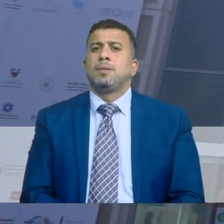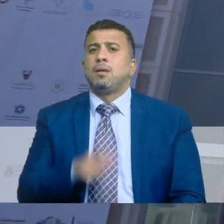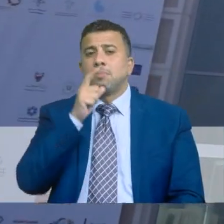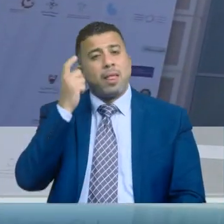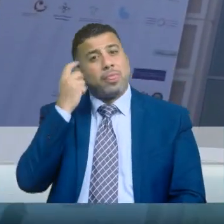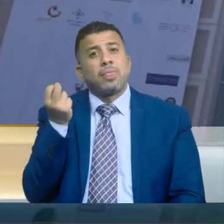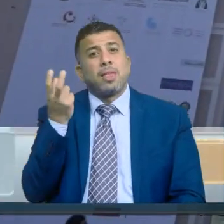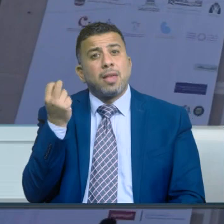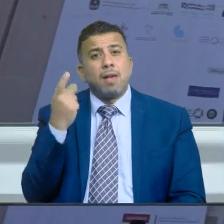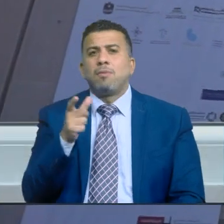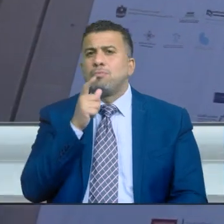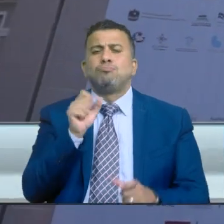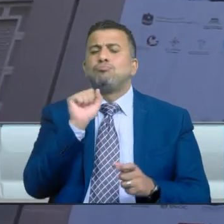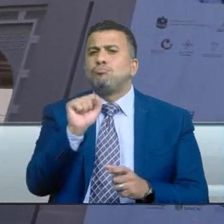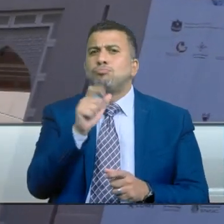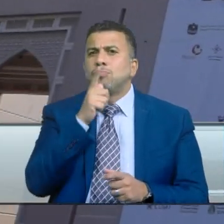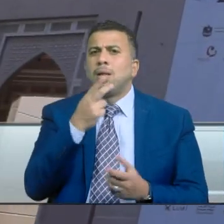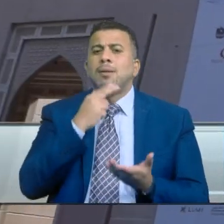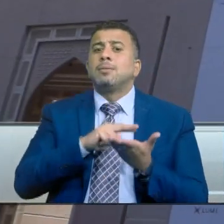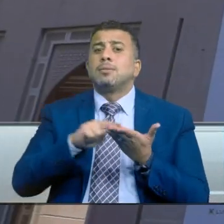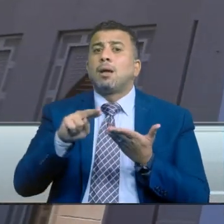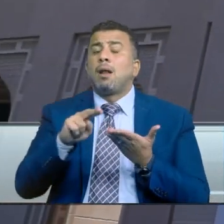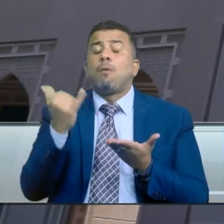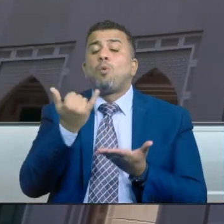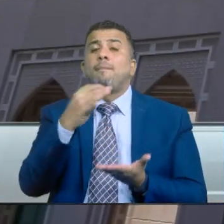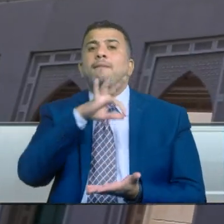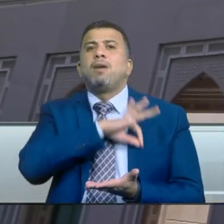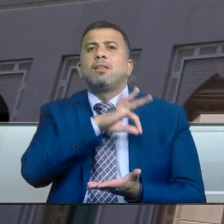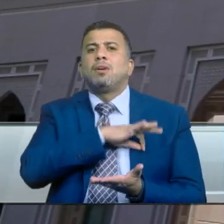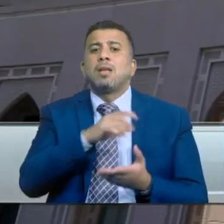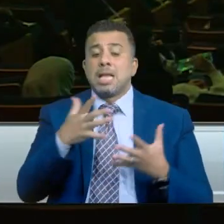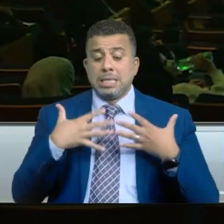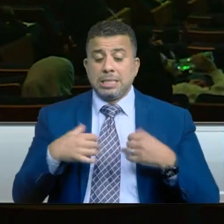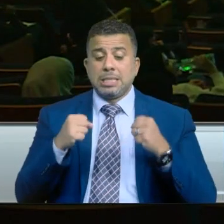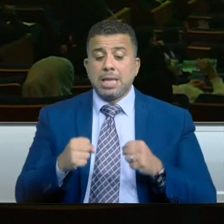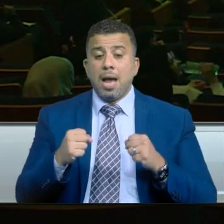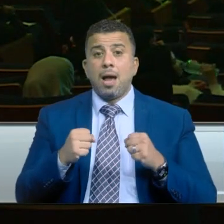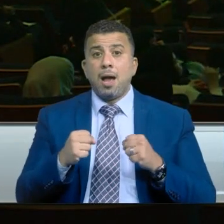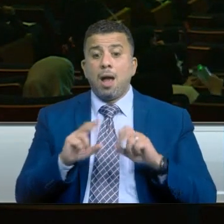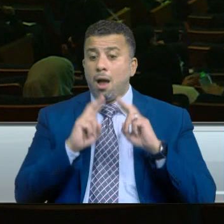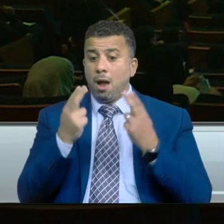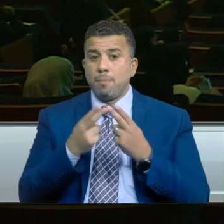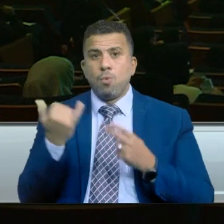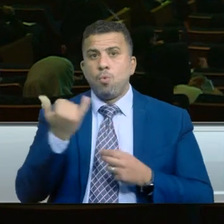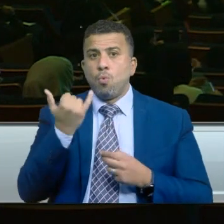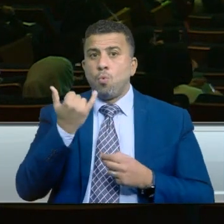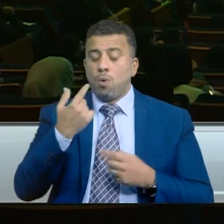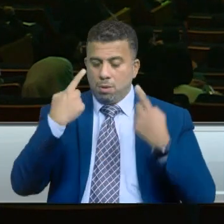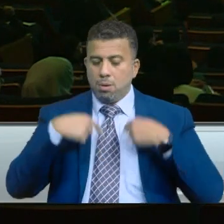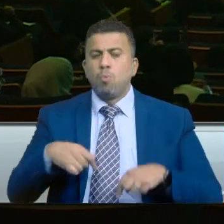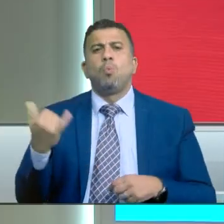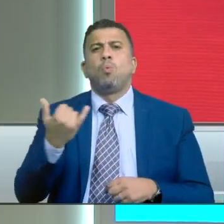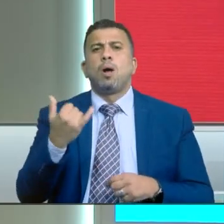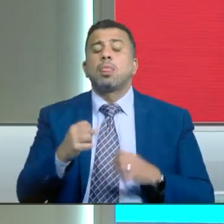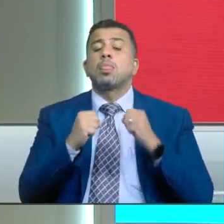تثقيف ووقاية وإيصال رسالة مفادها بأن الصحة العامة هي رأس المال